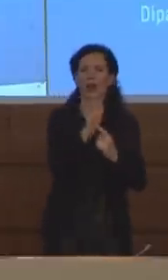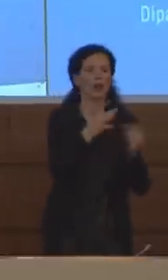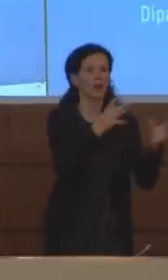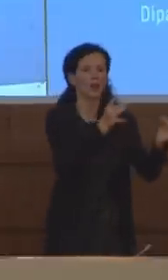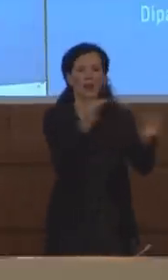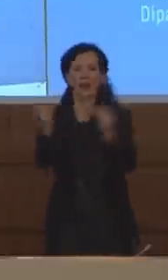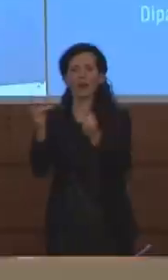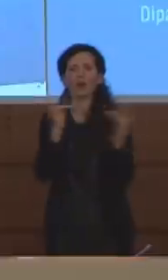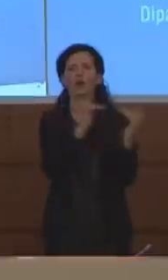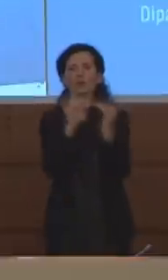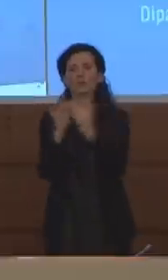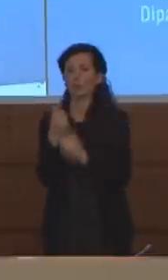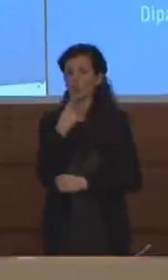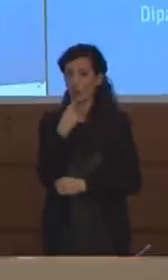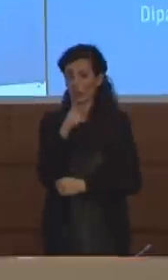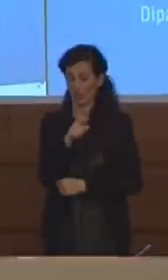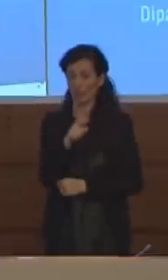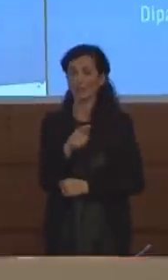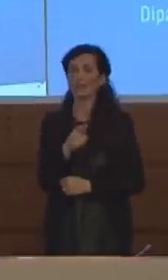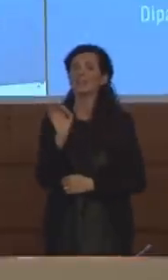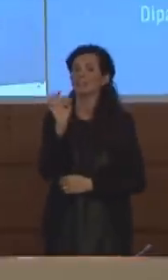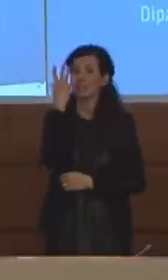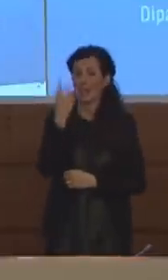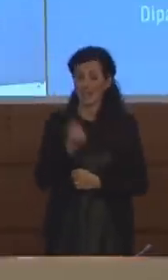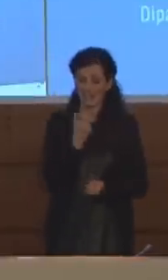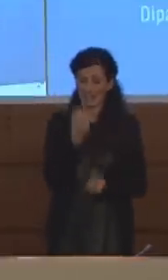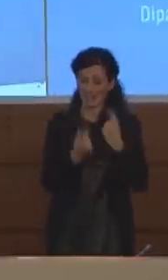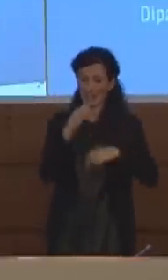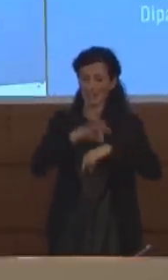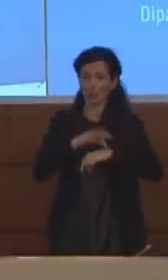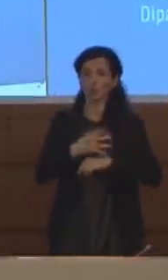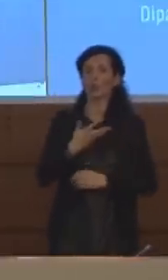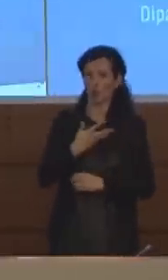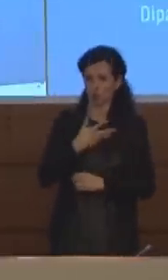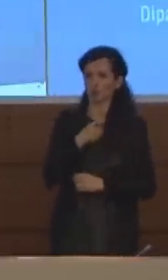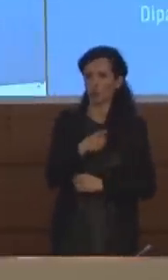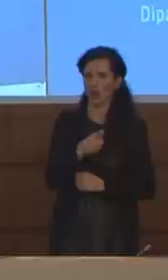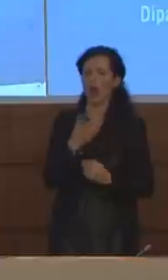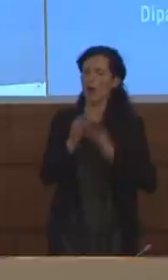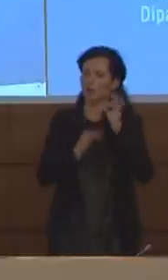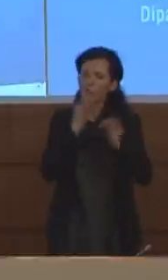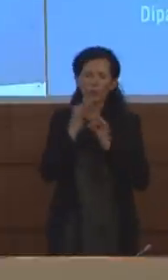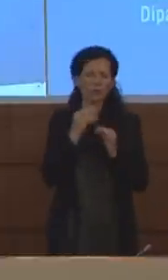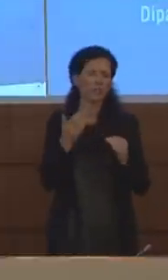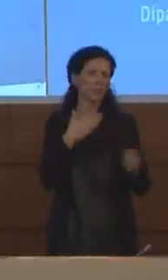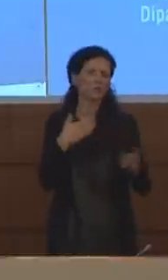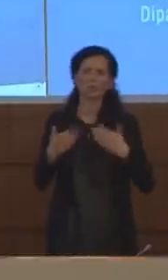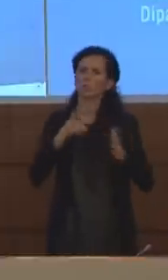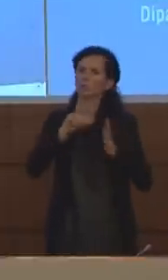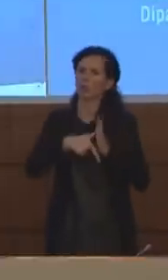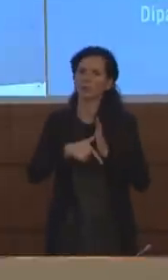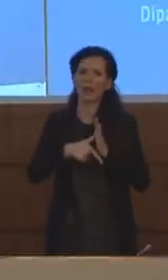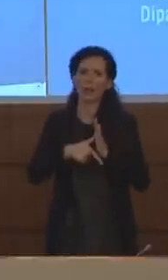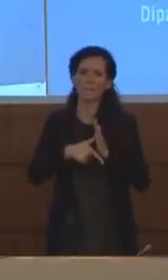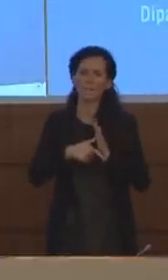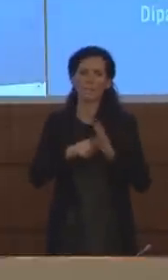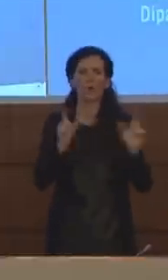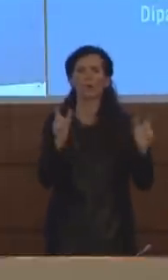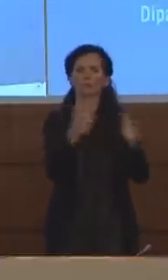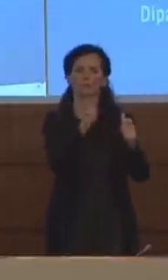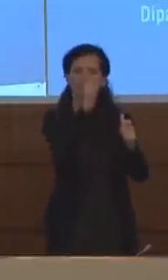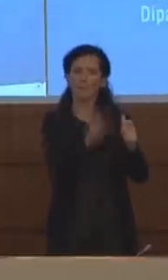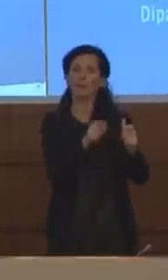escludere è massima quando c'è la sintomatologia quindi nel momento in cui i soldi bisogna rapidamente tracciare grossi vari a rintracciare anche